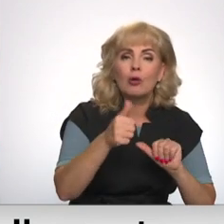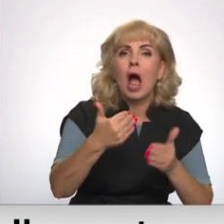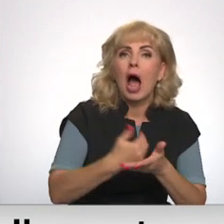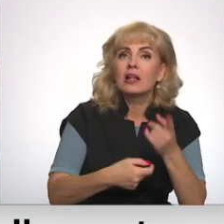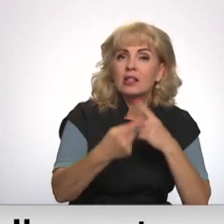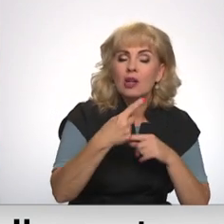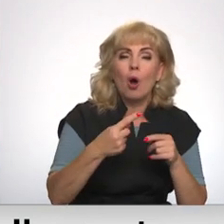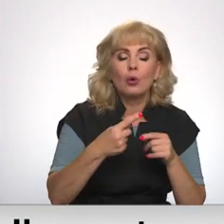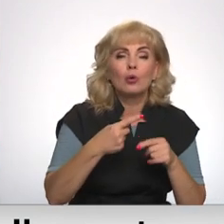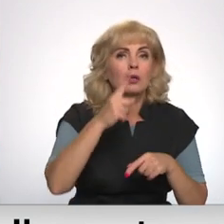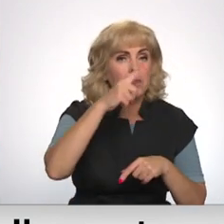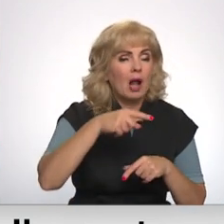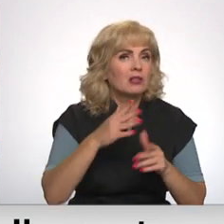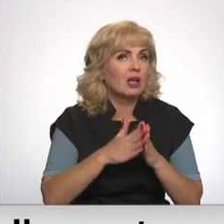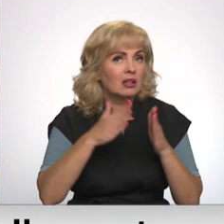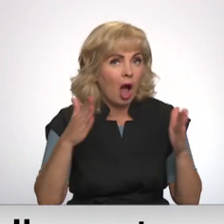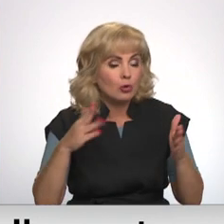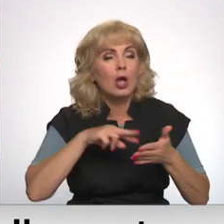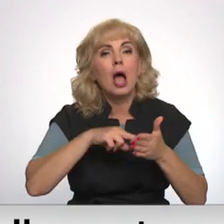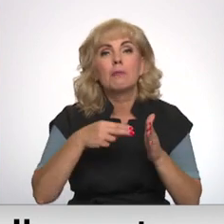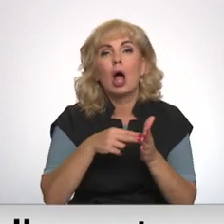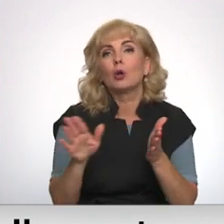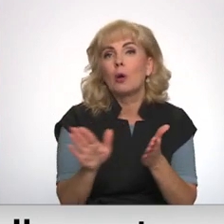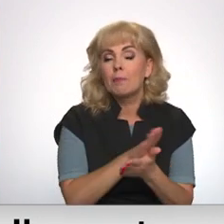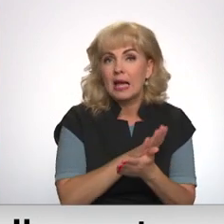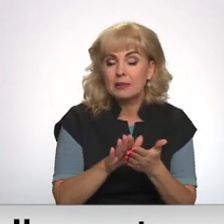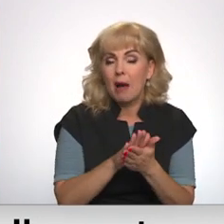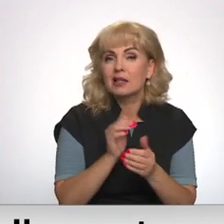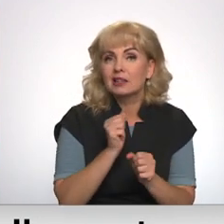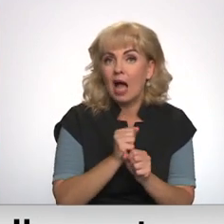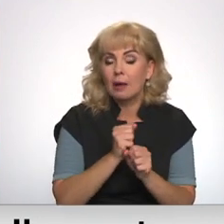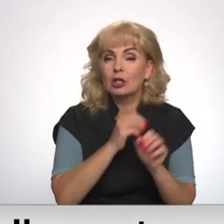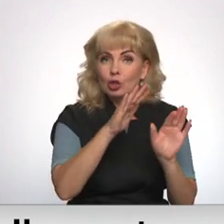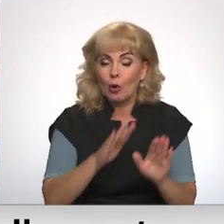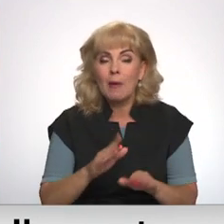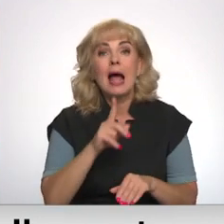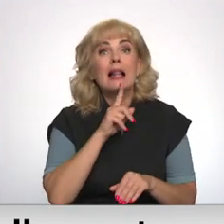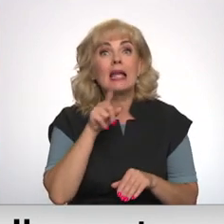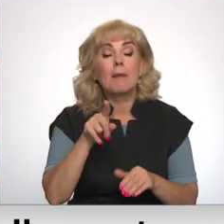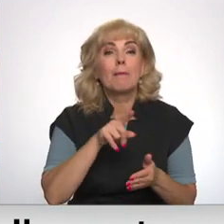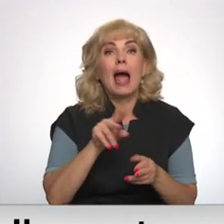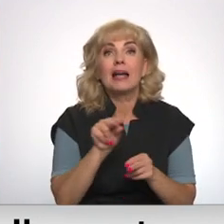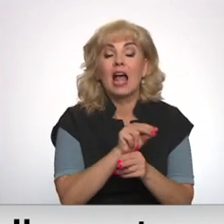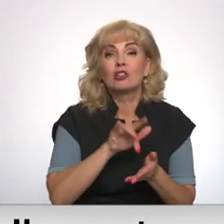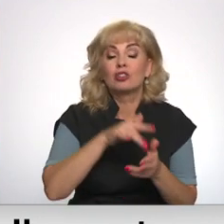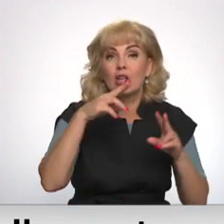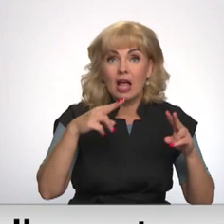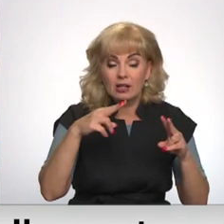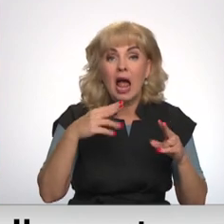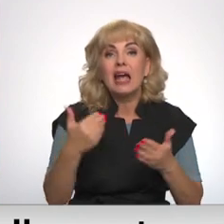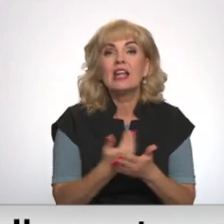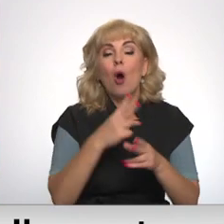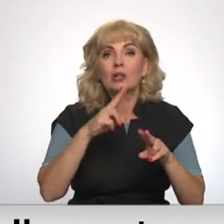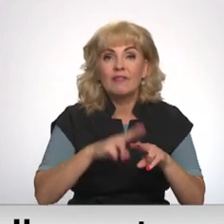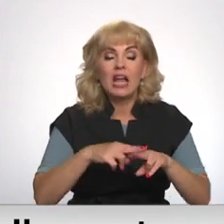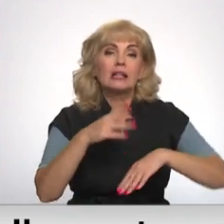ir milzīgs un šobrīd tiek plānotas arī bezmaksas darbinītas rudenī. Turklāt tieši Liepājas restaurācijas centra jaunā mājvieta iecerēta kā